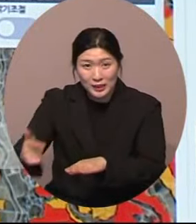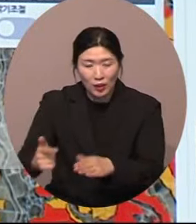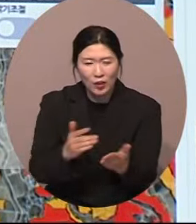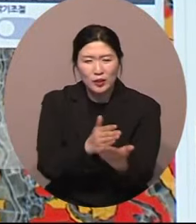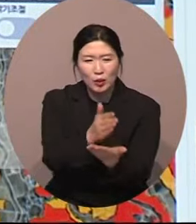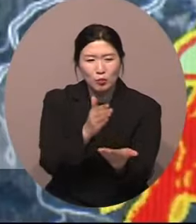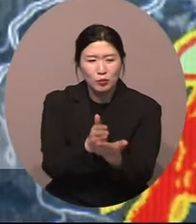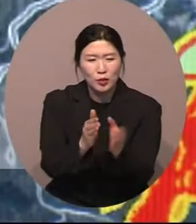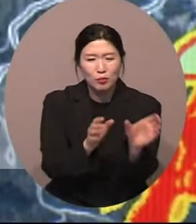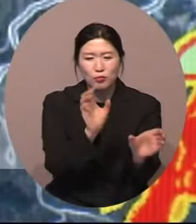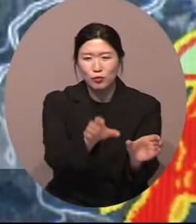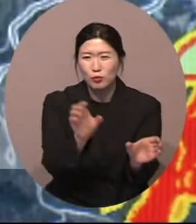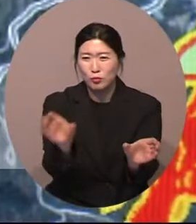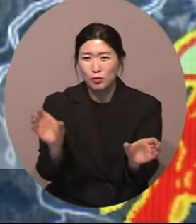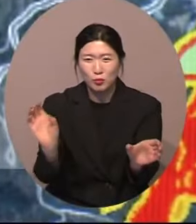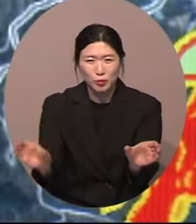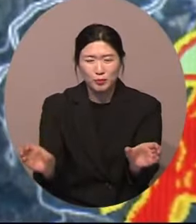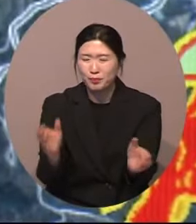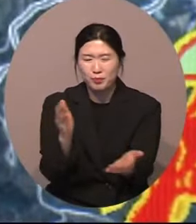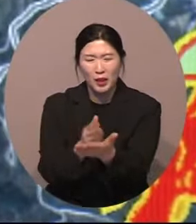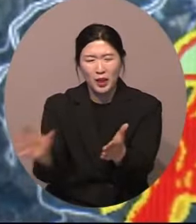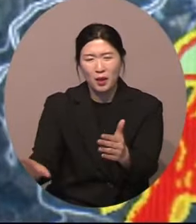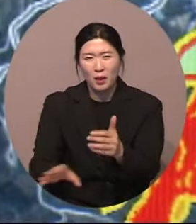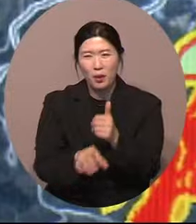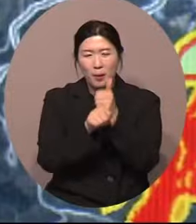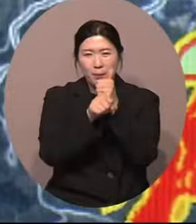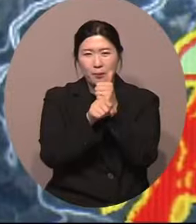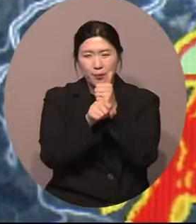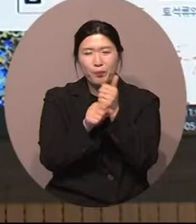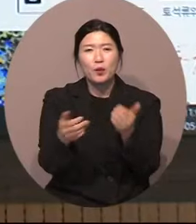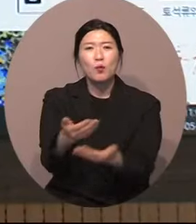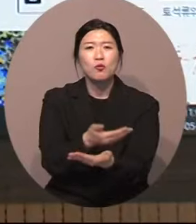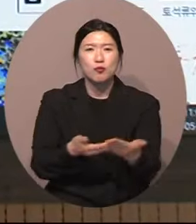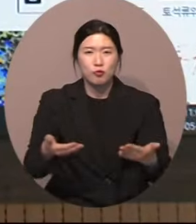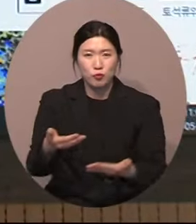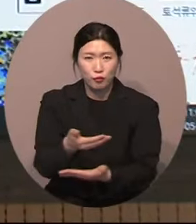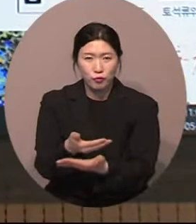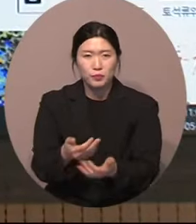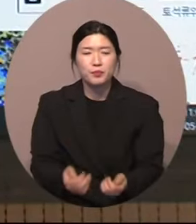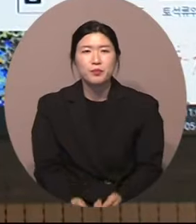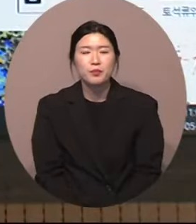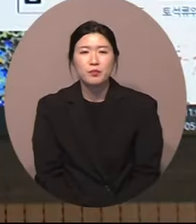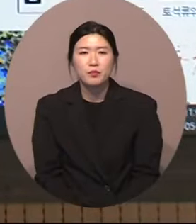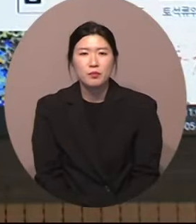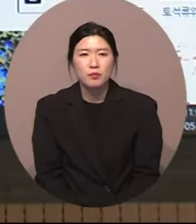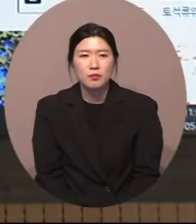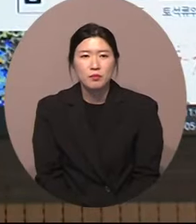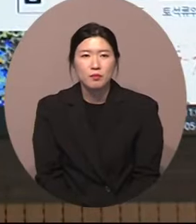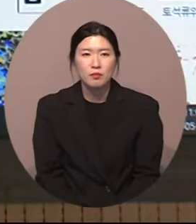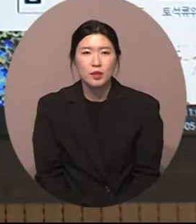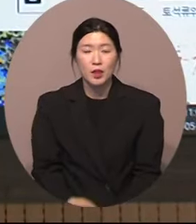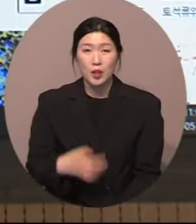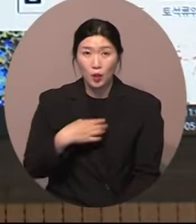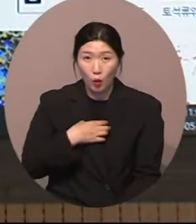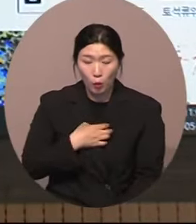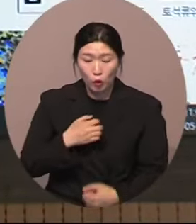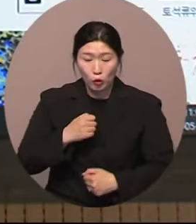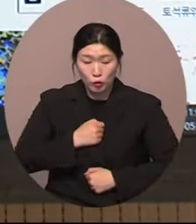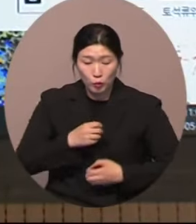정보를 올해부터는 통합 시스템에서 공유합니다 또 처음으로 경